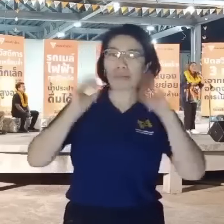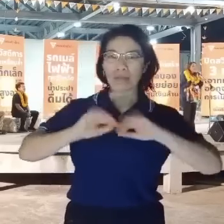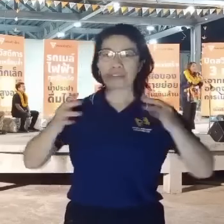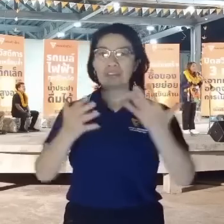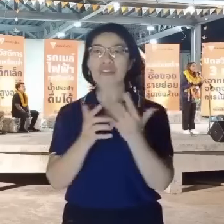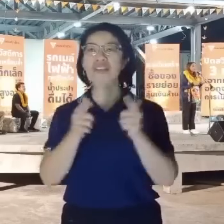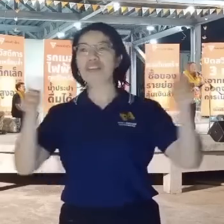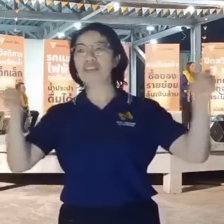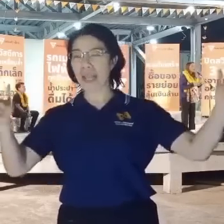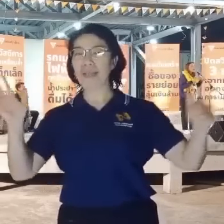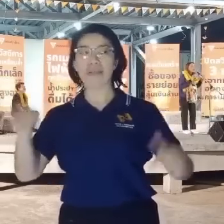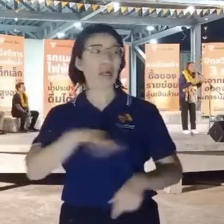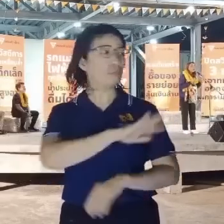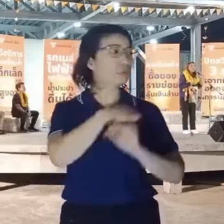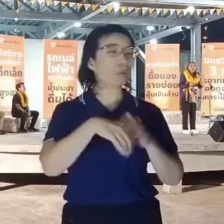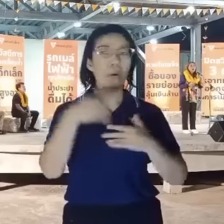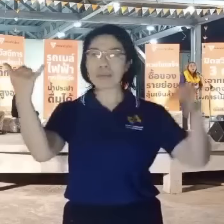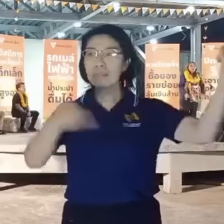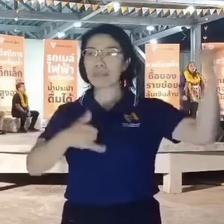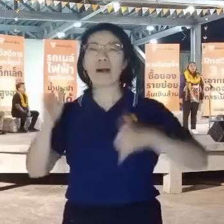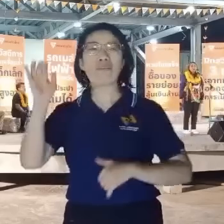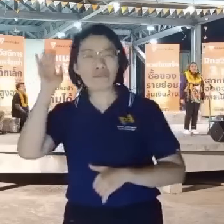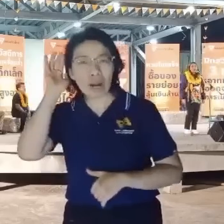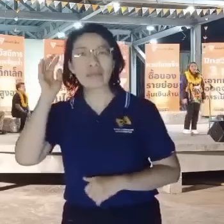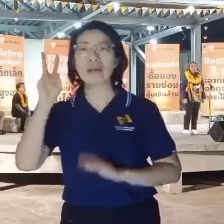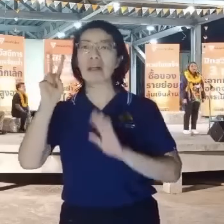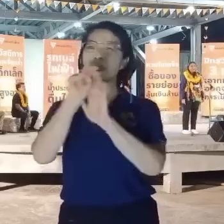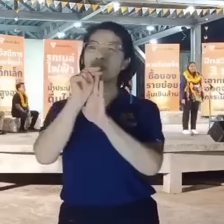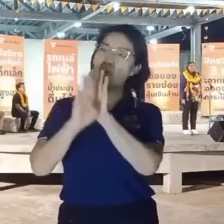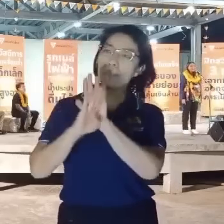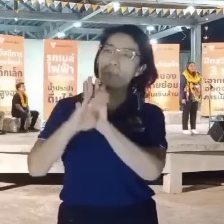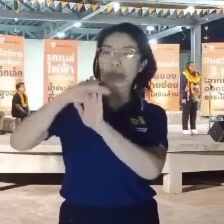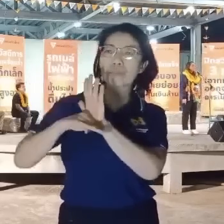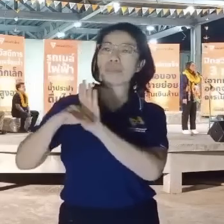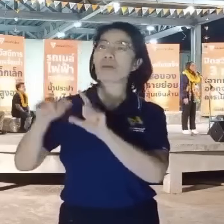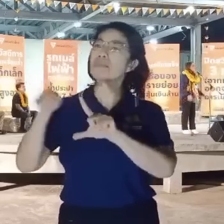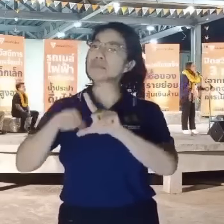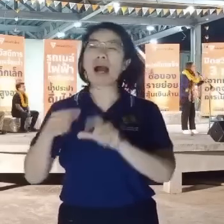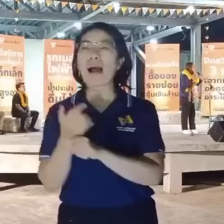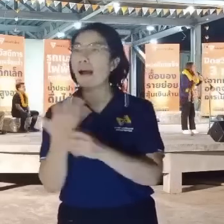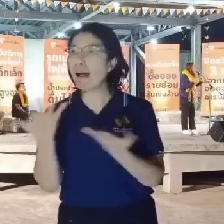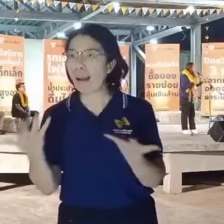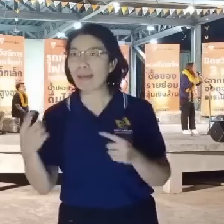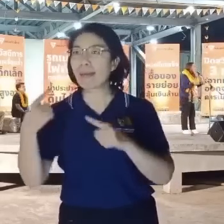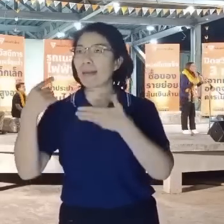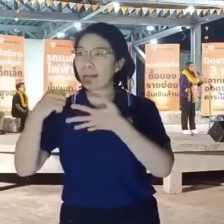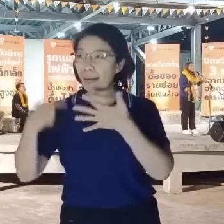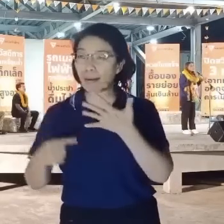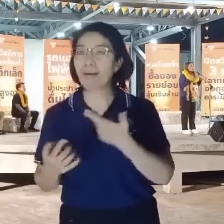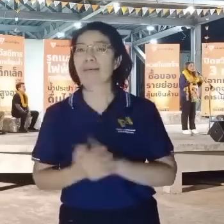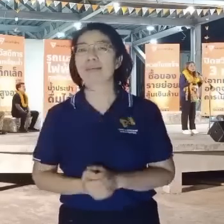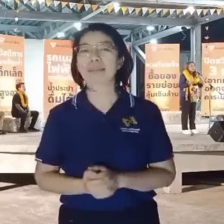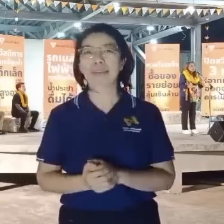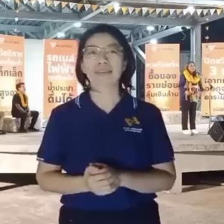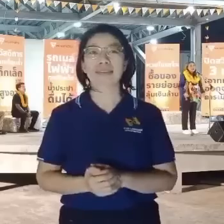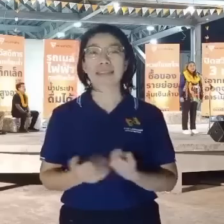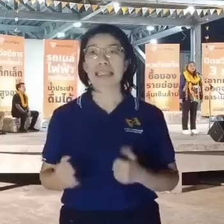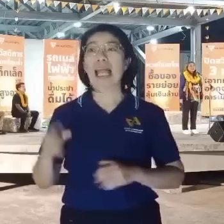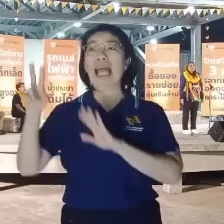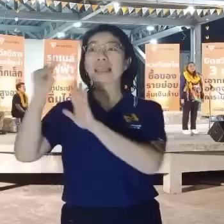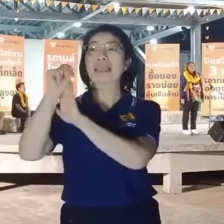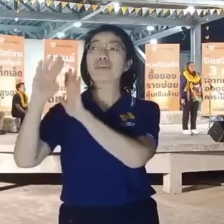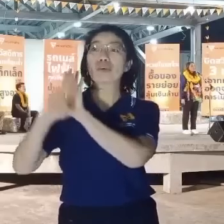คนอยากที่จะมาฟังนโยบายของพรรคก้าวไกลนะคะแต่ก่อนที่จะไปพูดถึงนโยบ